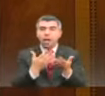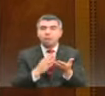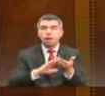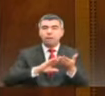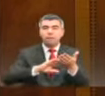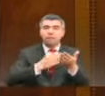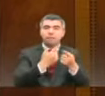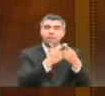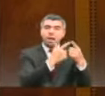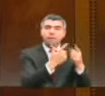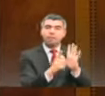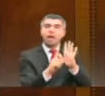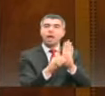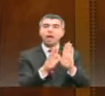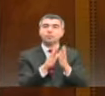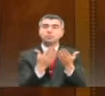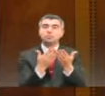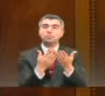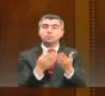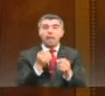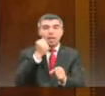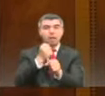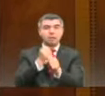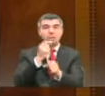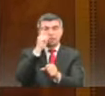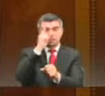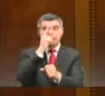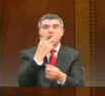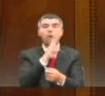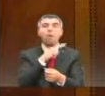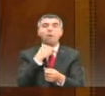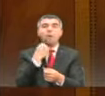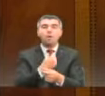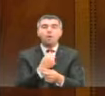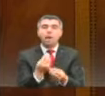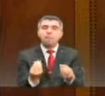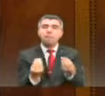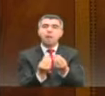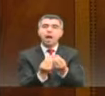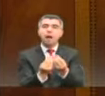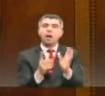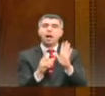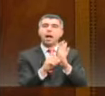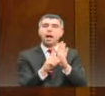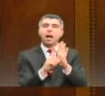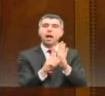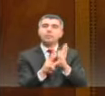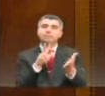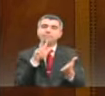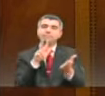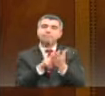تنزيل الدستور. ستعمل الحكومة بالإضافة إلى القانونين التنظيمين لتفعيل الطابع الرسمي للأمازيغية وللمجلس